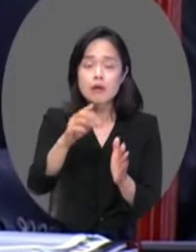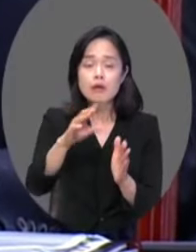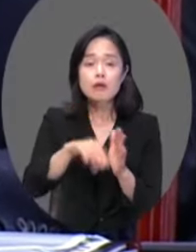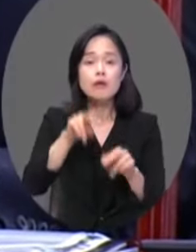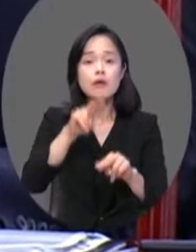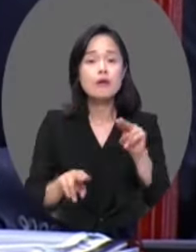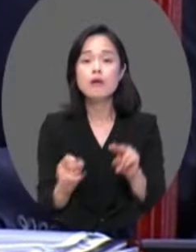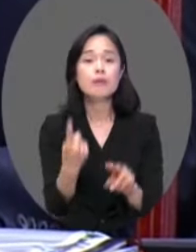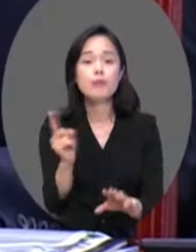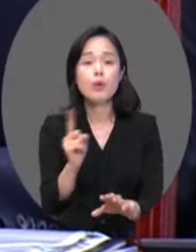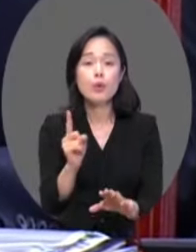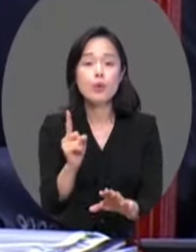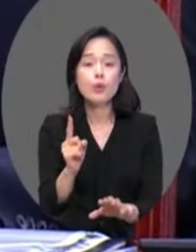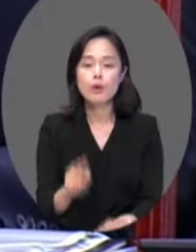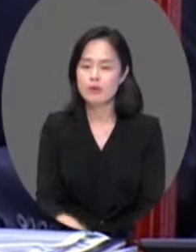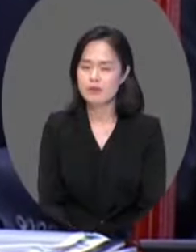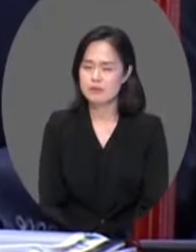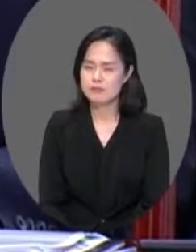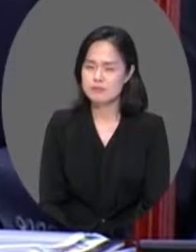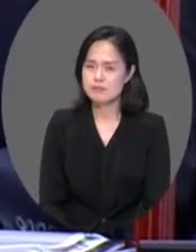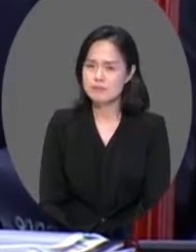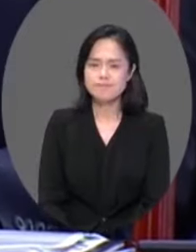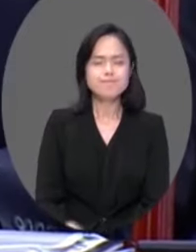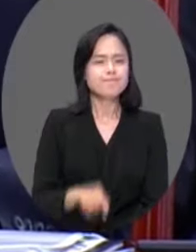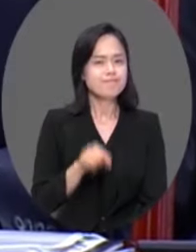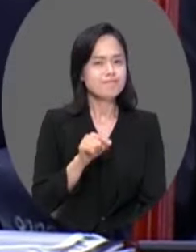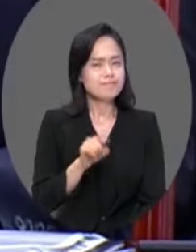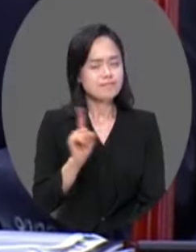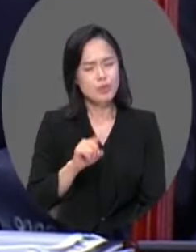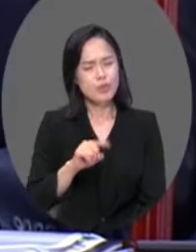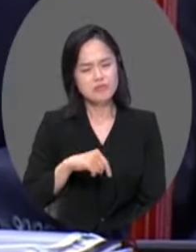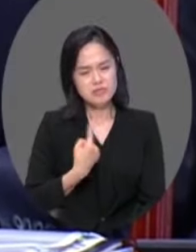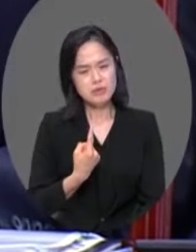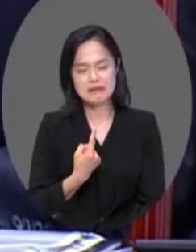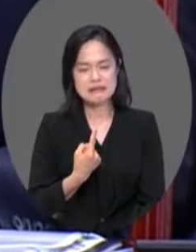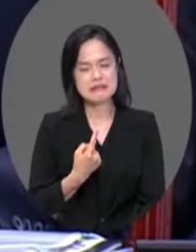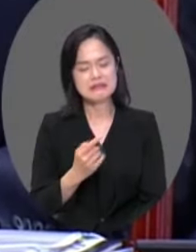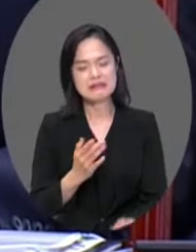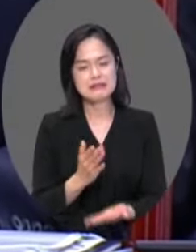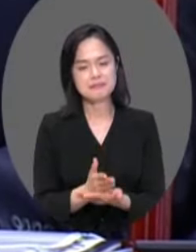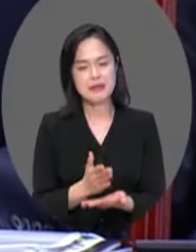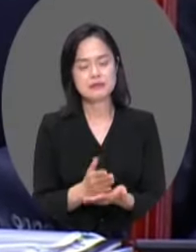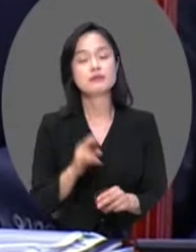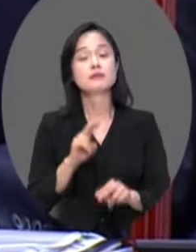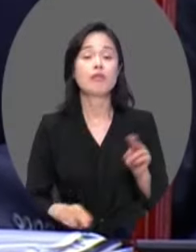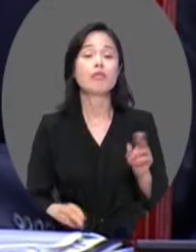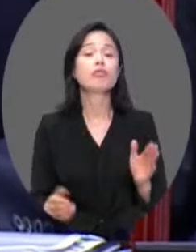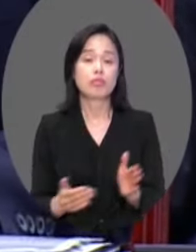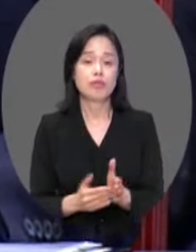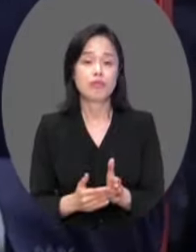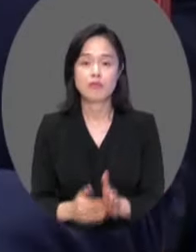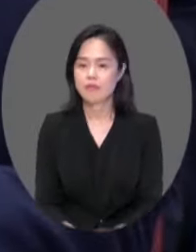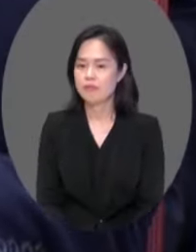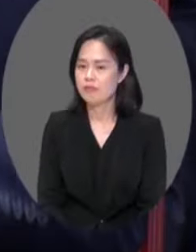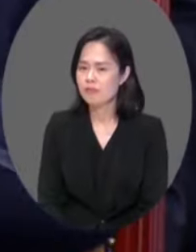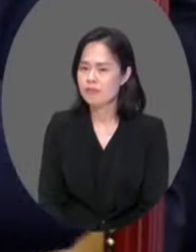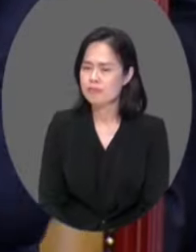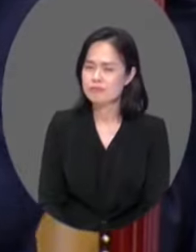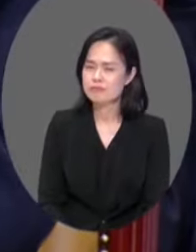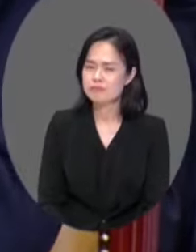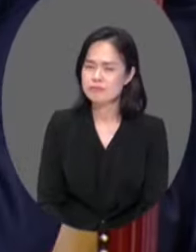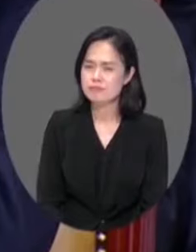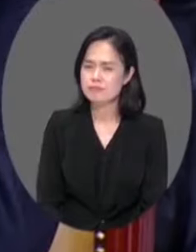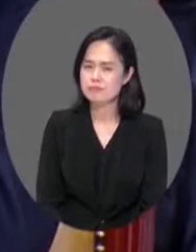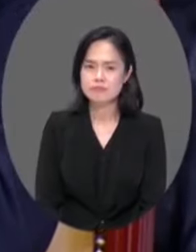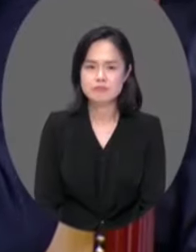그때 그냥 자진 사퇴를 했습니다. 어떤 발언 때문이 아니라. 이따가 나중에 다 띄워드릴 수 있습니다. 이준석 예. 사퇴해라, 이준석 무권수행해라 이런 말들 계속